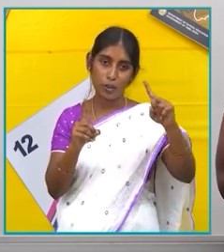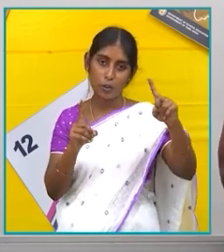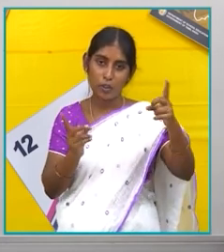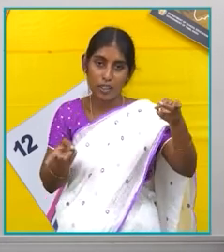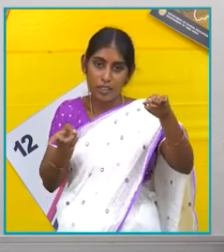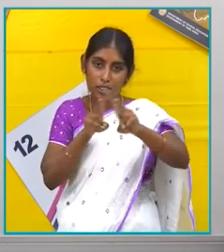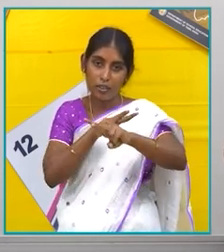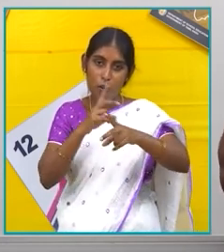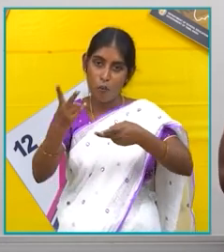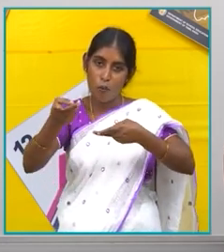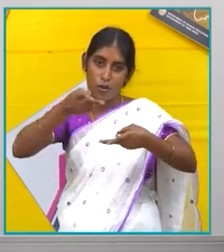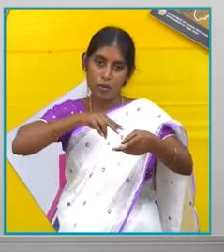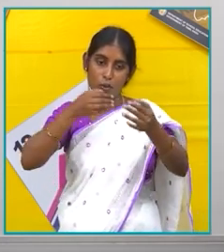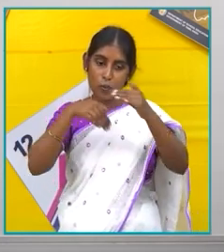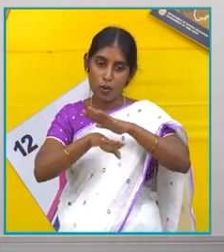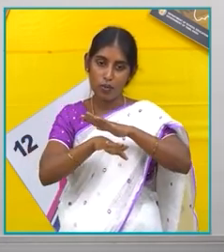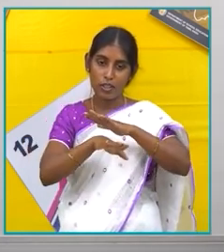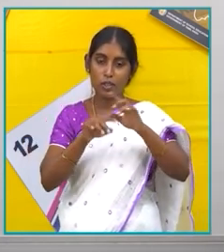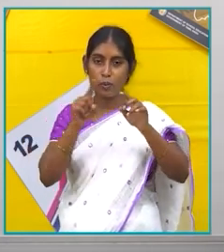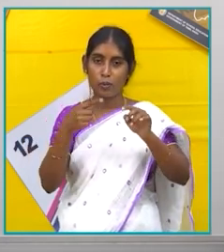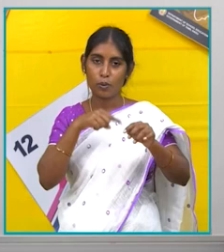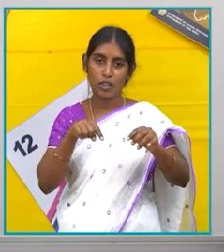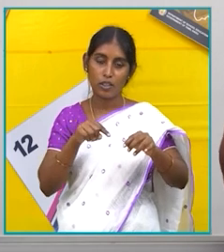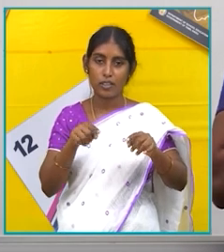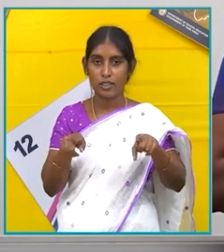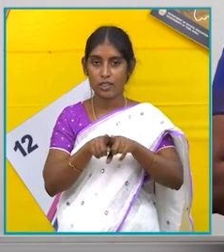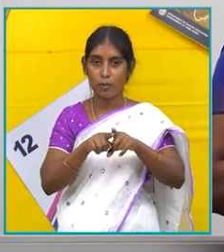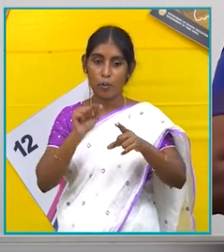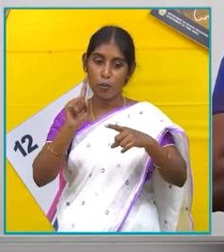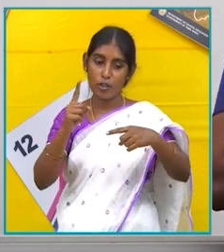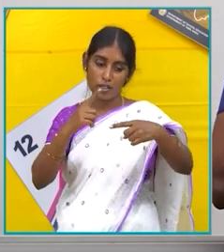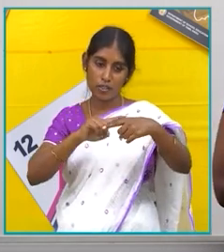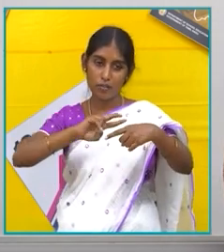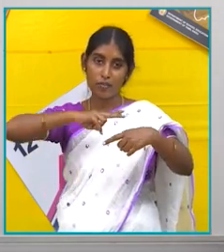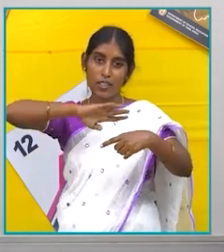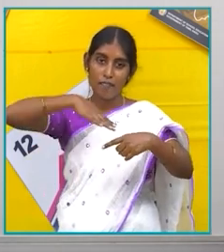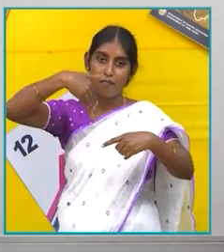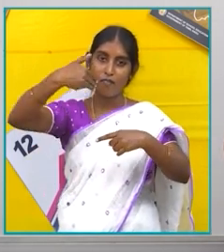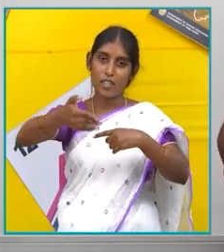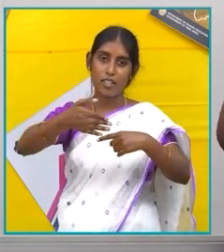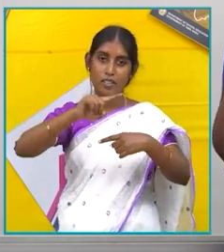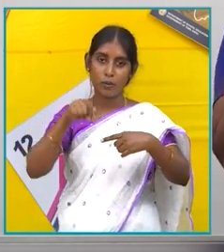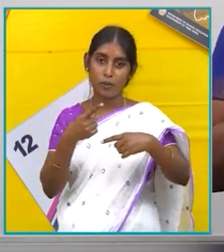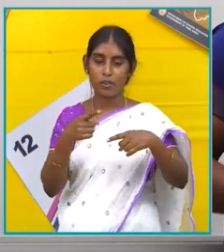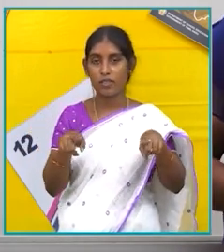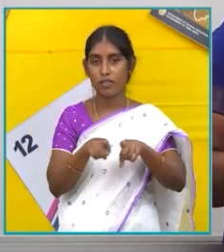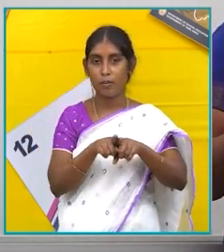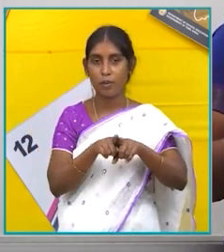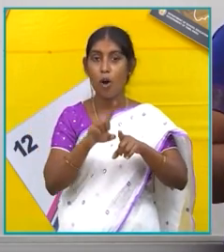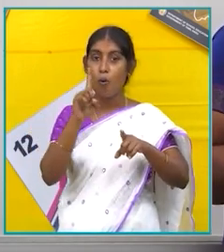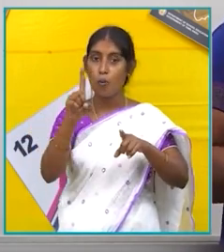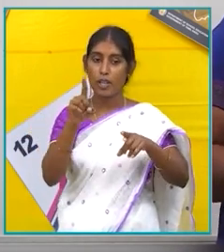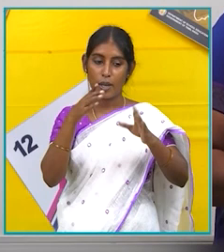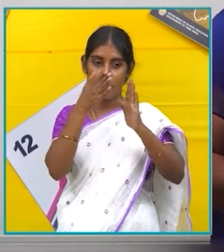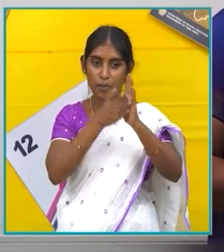அடுத்தது ஒன்றுவிட்ட உள்கோணங்கள் சமம், ஒன்றுவிட்ட வெளிக்கோணங்கள் சமம், அடுத்தது ஒரே பக்கத்தில்